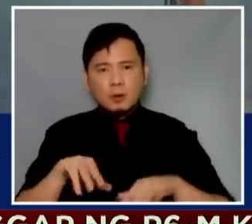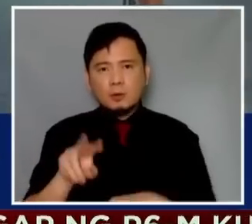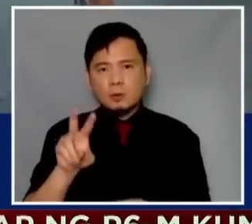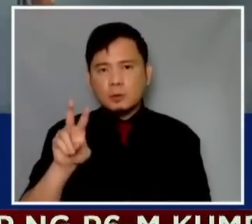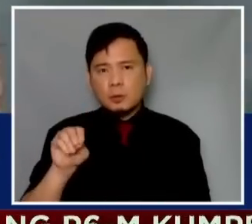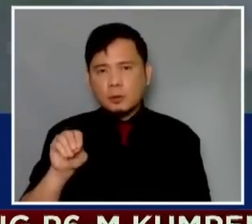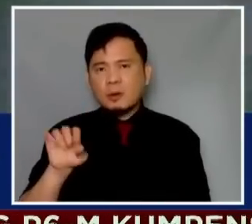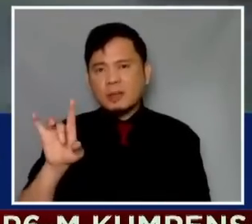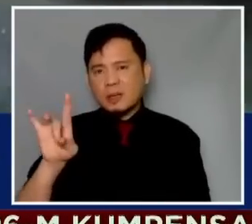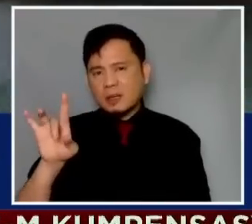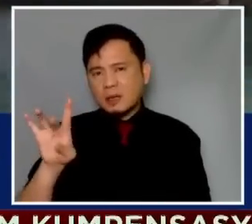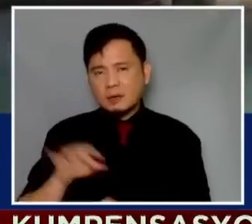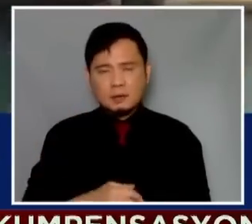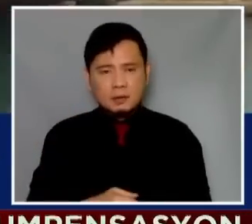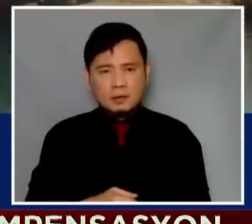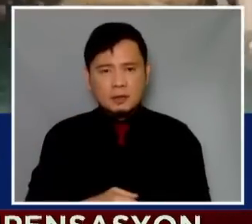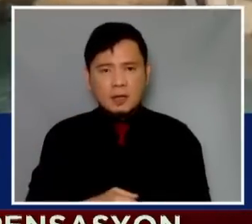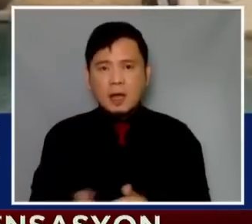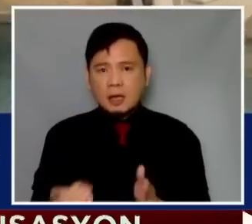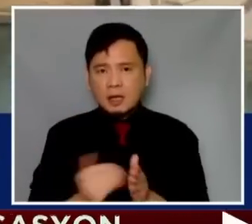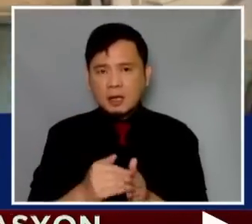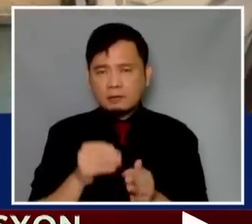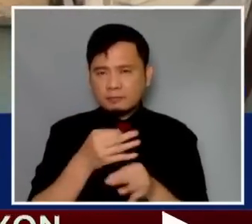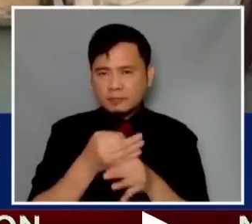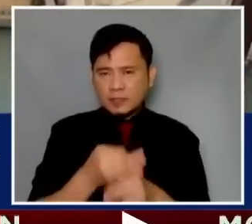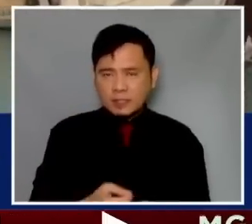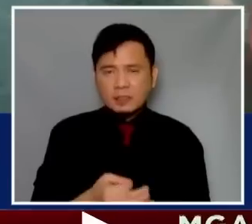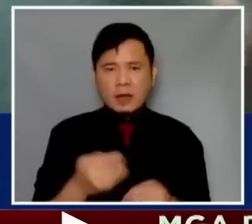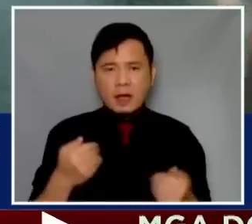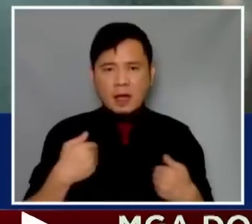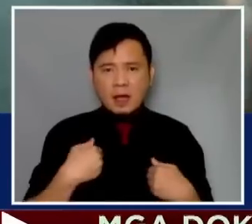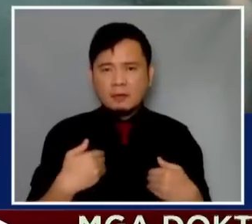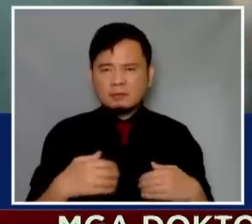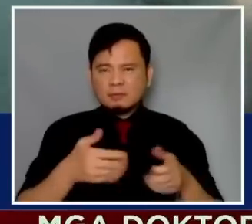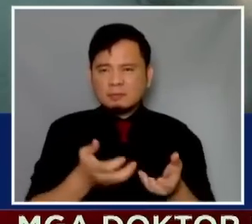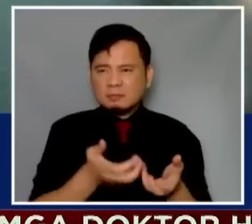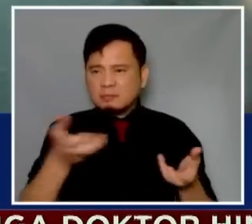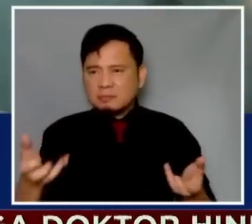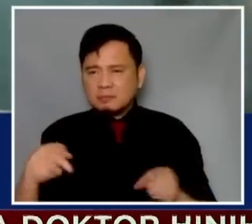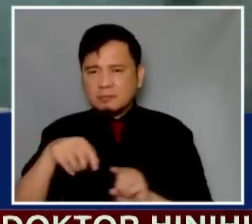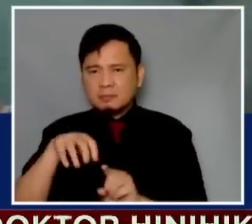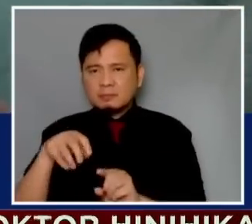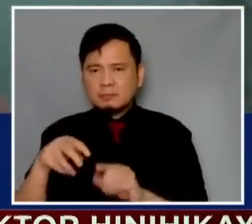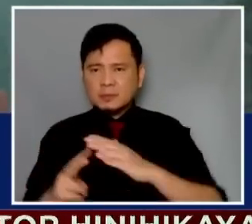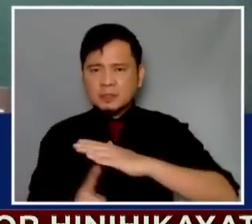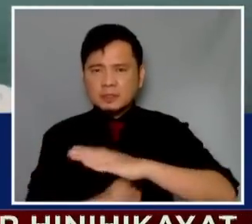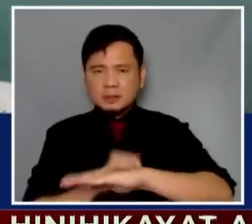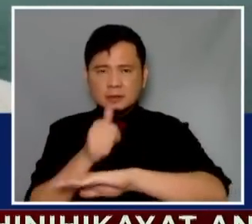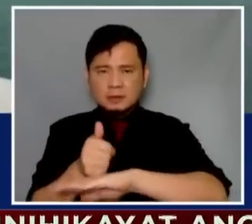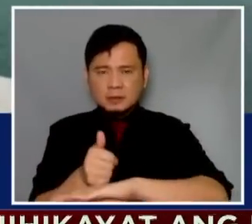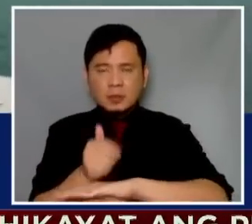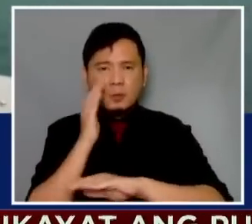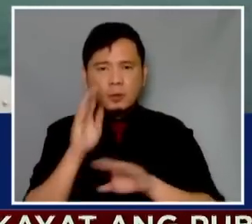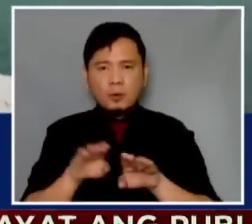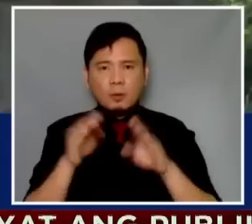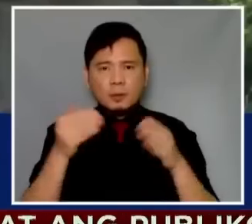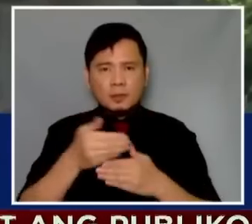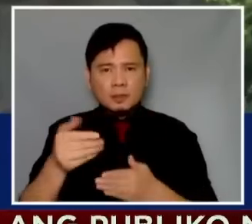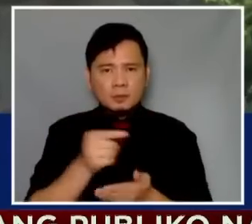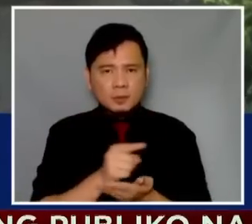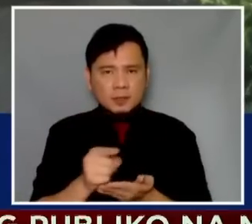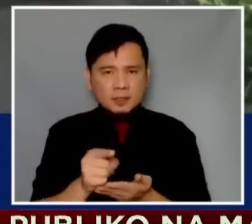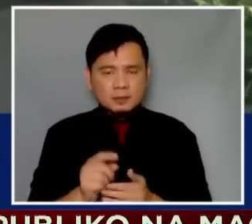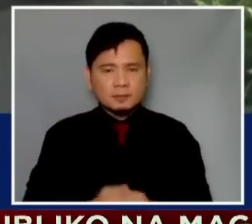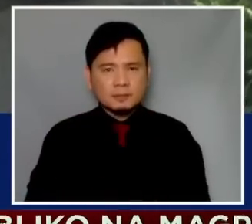nang simulang itayo ang bagong tulay sa tabi ng Clarin Bridge. Bubuksan na sana ito sa susunod na linggo.